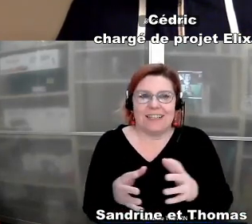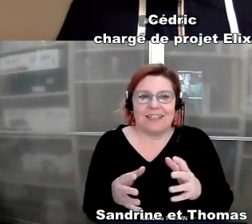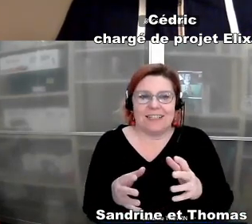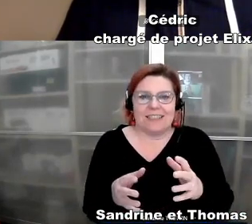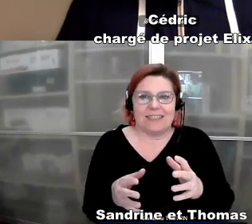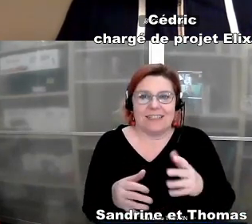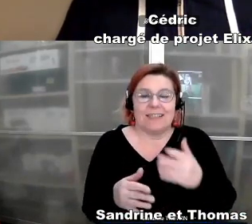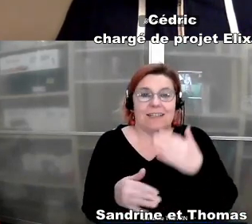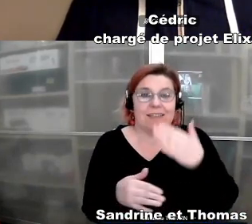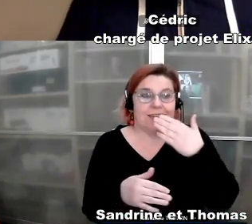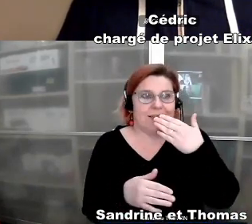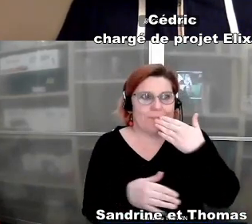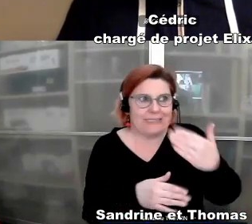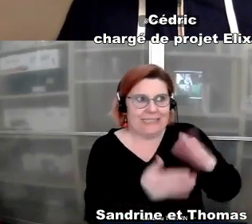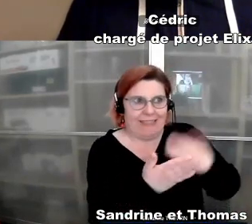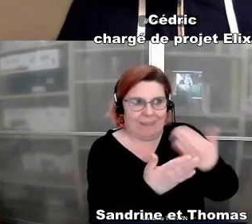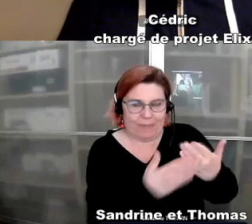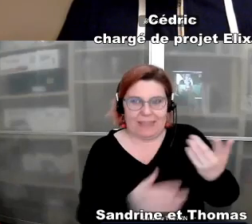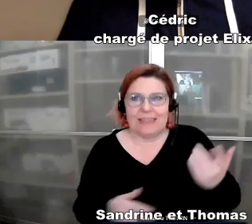Merci beaucoup.